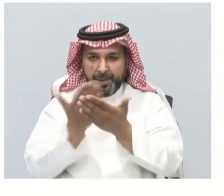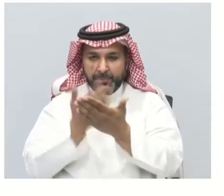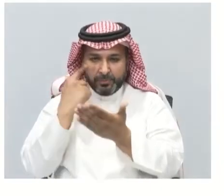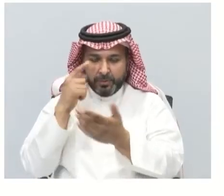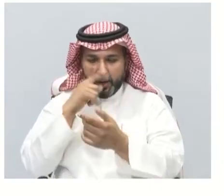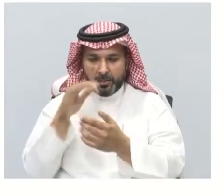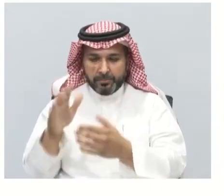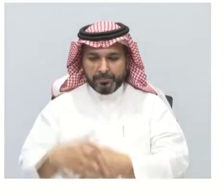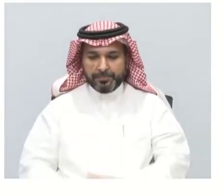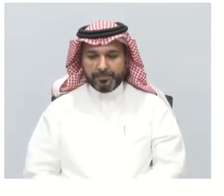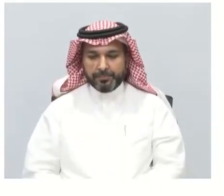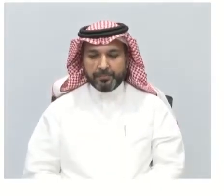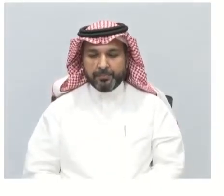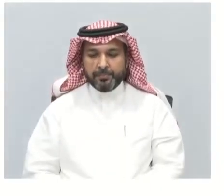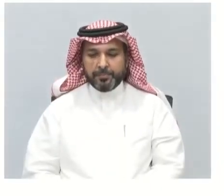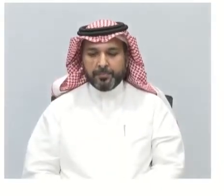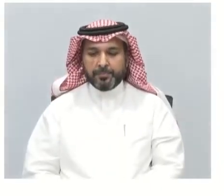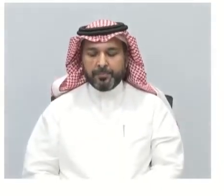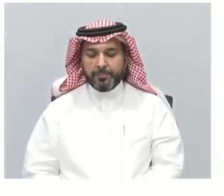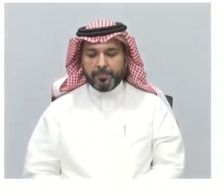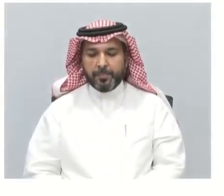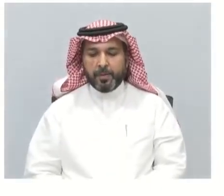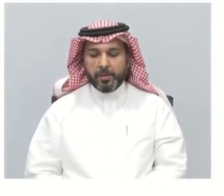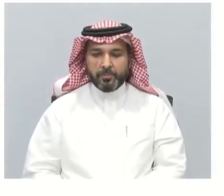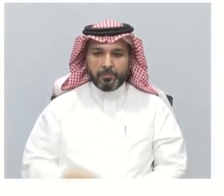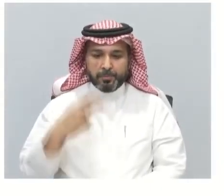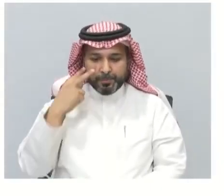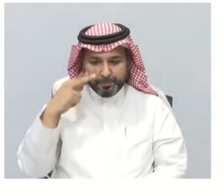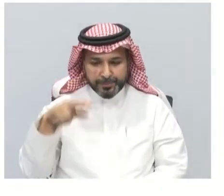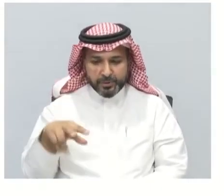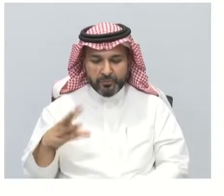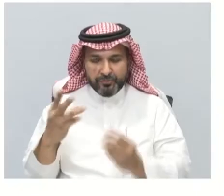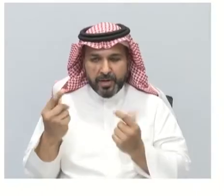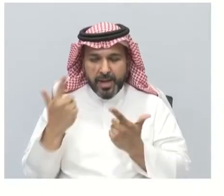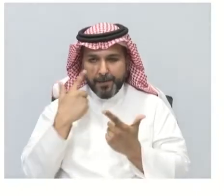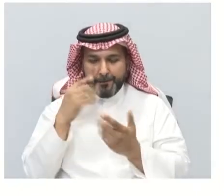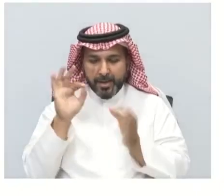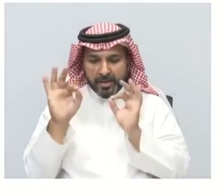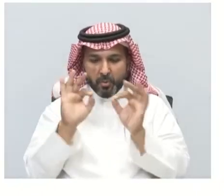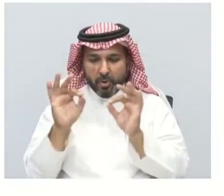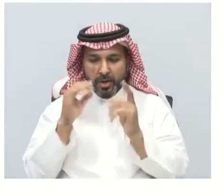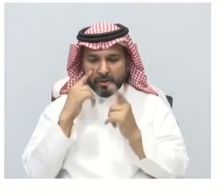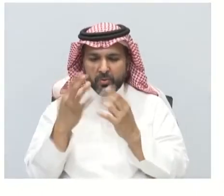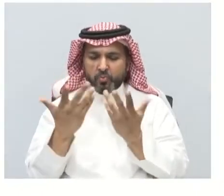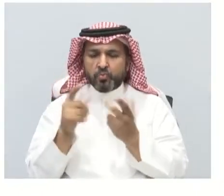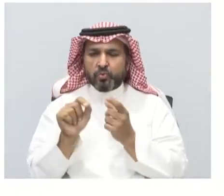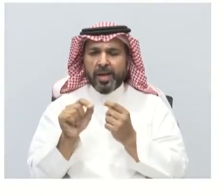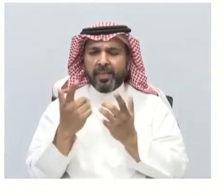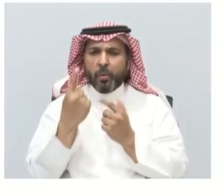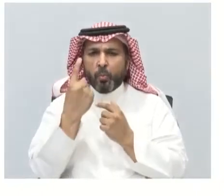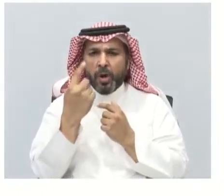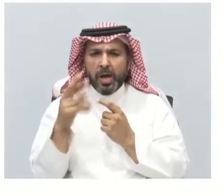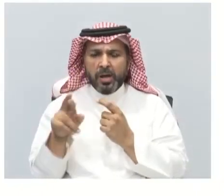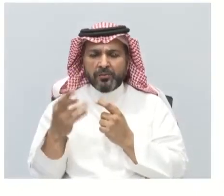عندي فوق في الاعلى يمينا اول حاجه دعونا نبين ما هي النقاط واحد واثنين وخمسه واربعه في المستوى